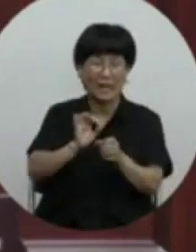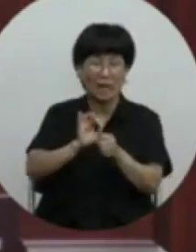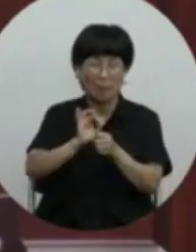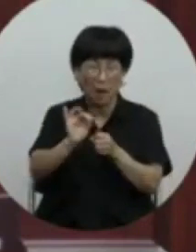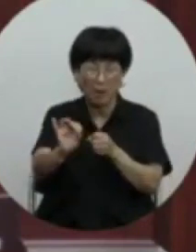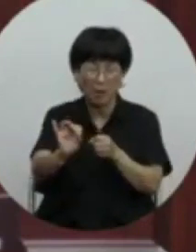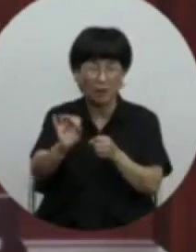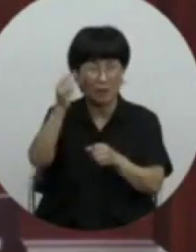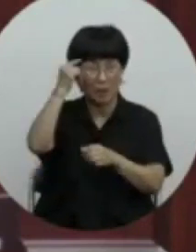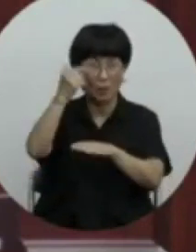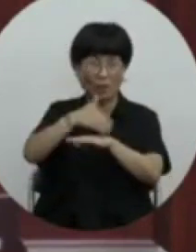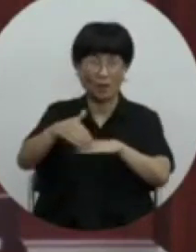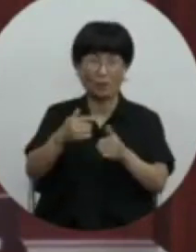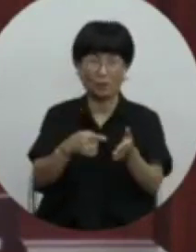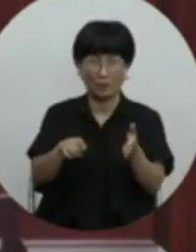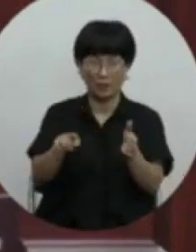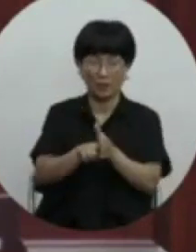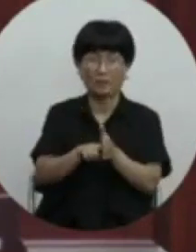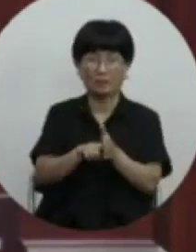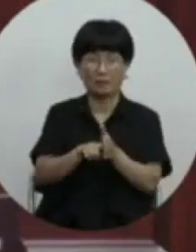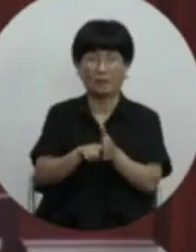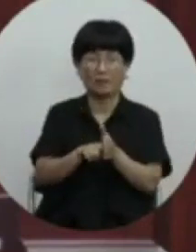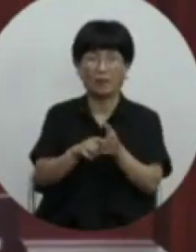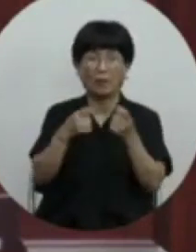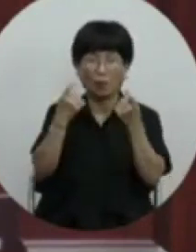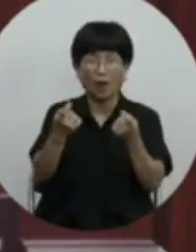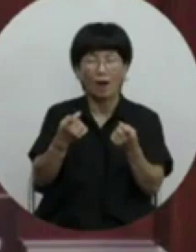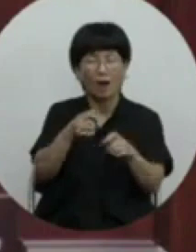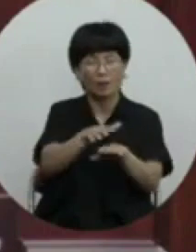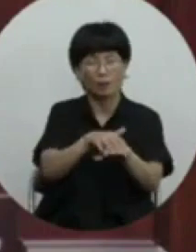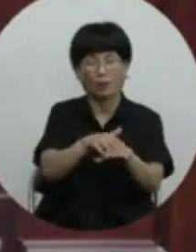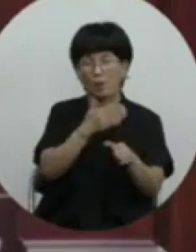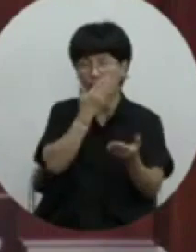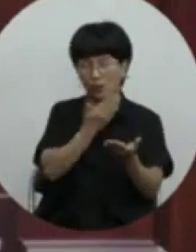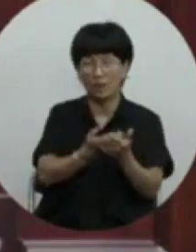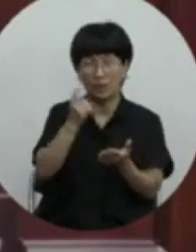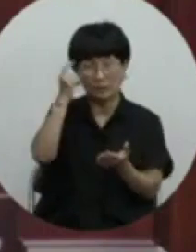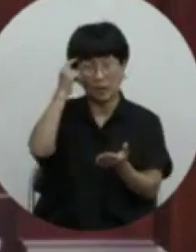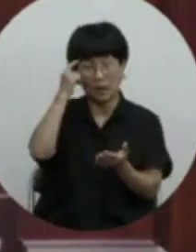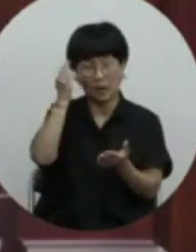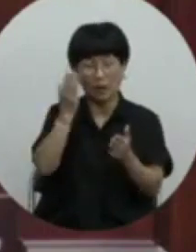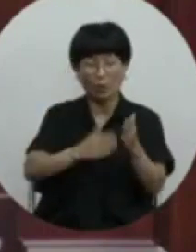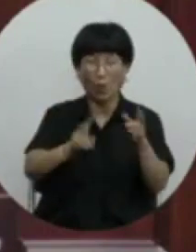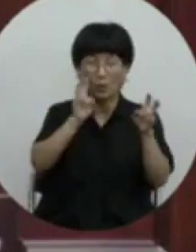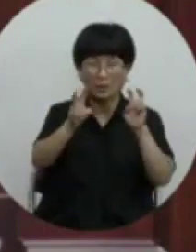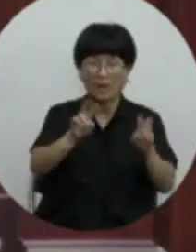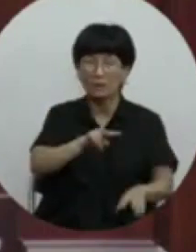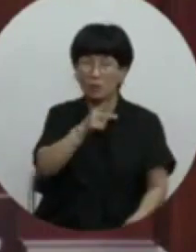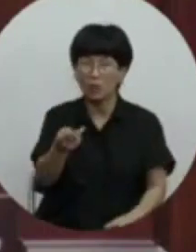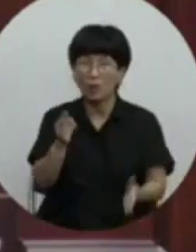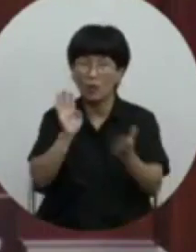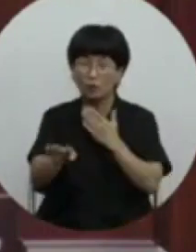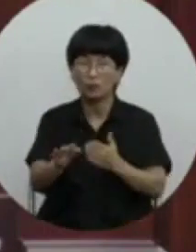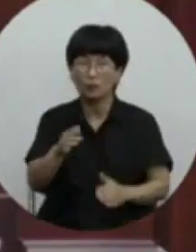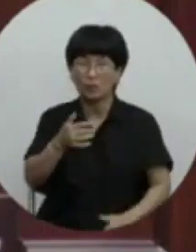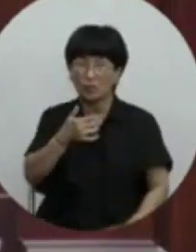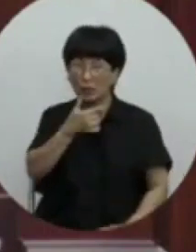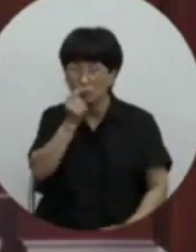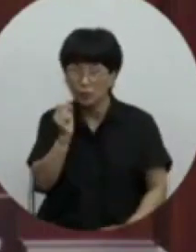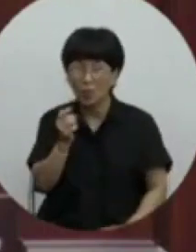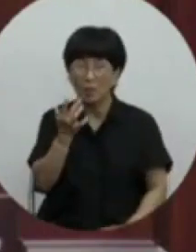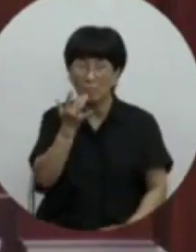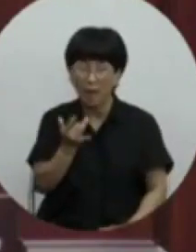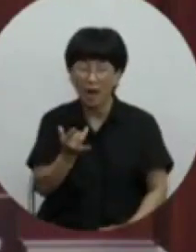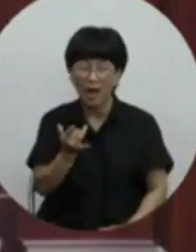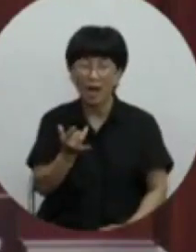사업의 잠재적 수요는 엄청나다고 봅니다. 공사로 전환한 후 인구 유입이 미흡하거나 개발 수요가